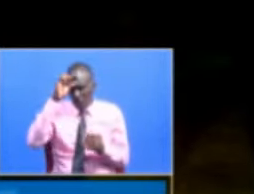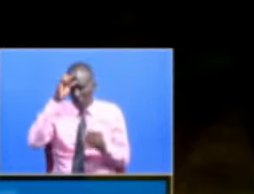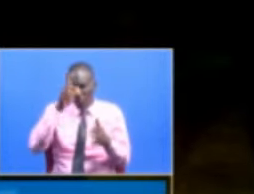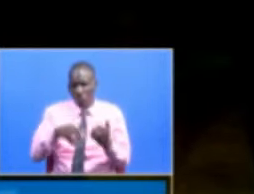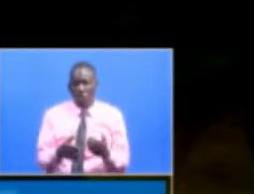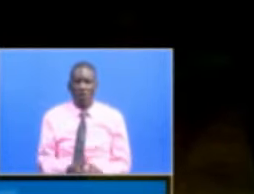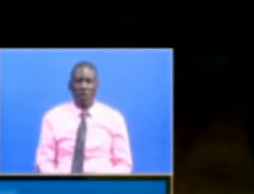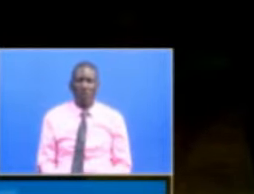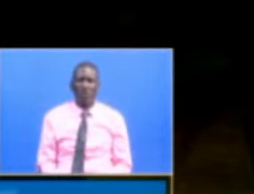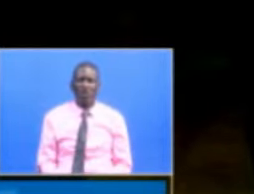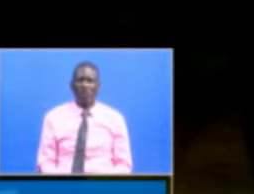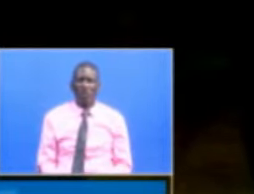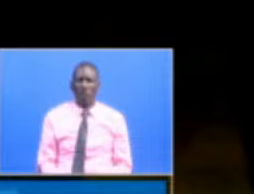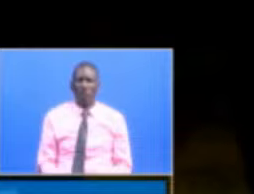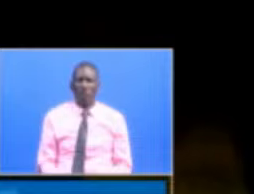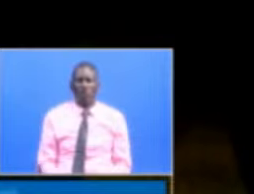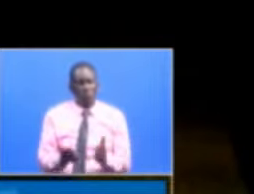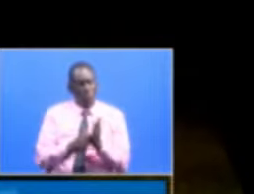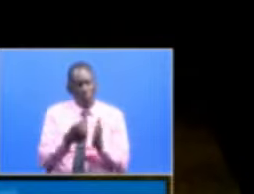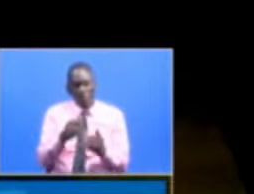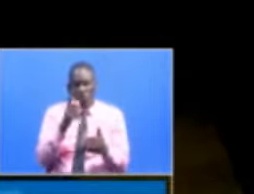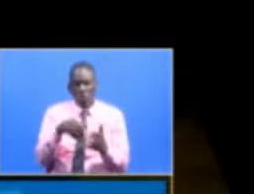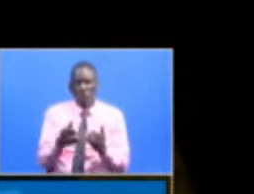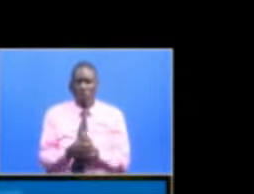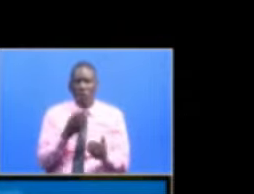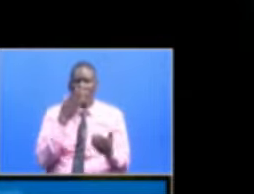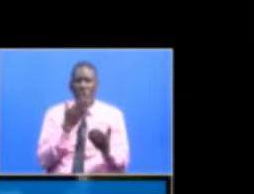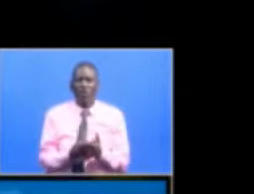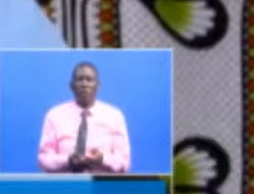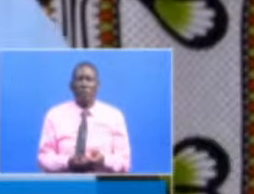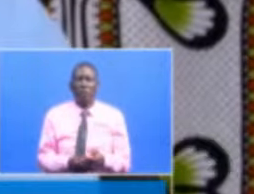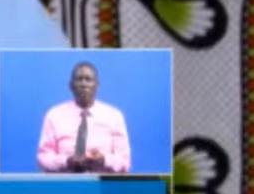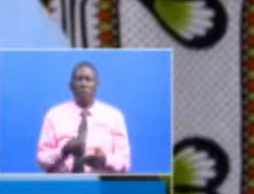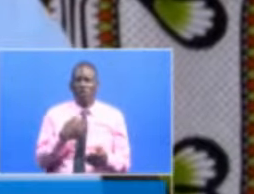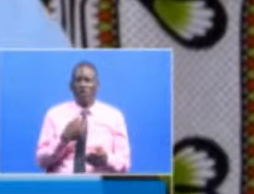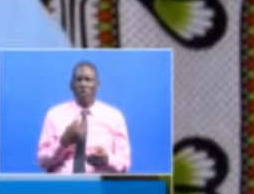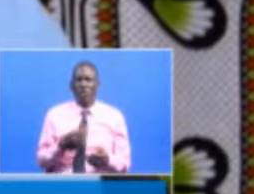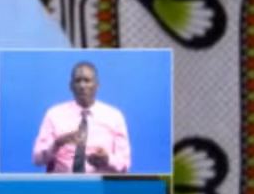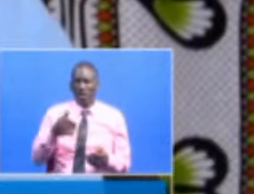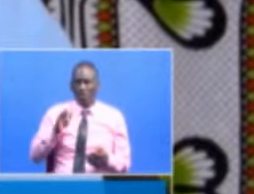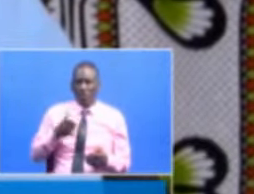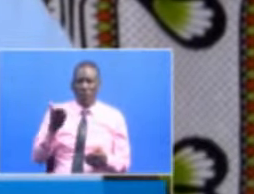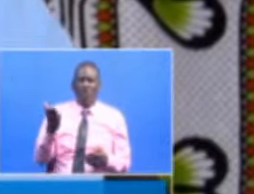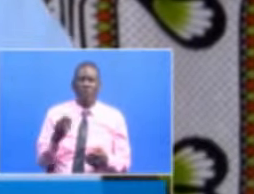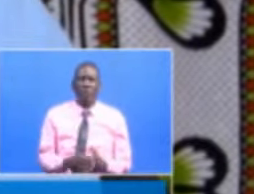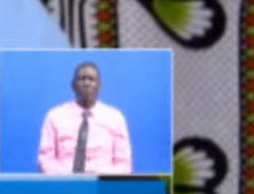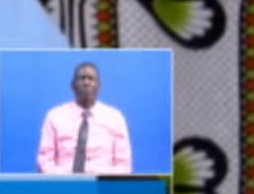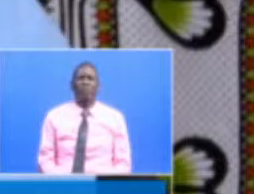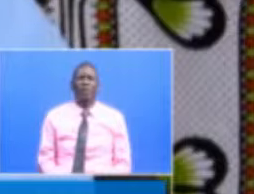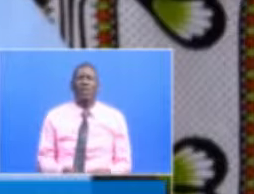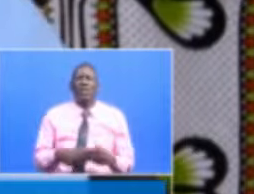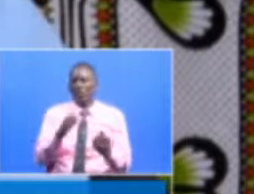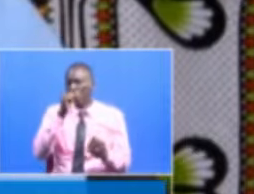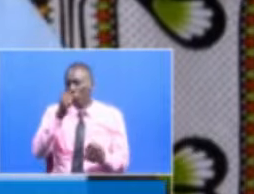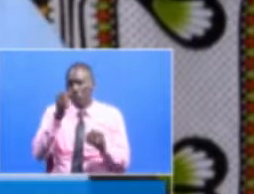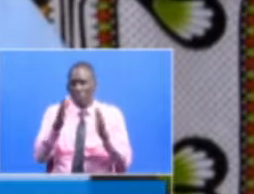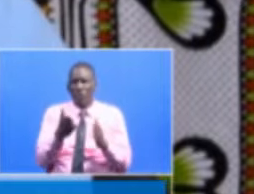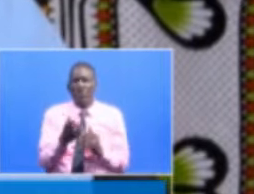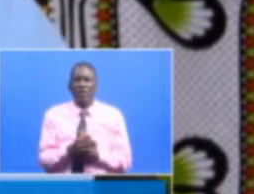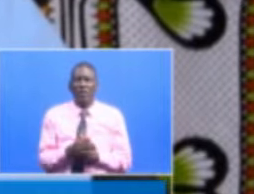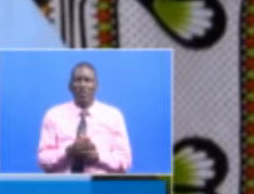ni pesa hakuna mwaninini. Sawa, sawa, asante. Kuna nyuma, nishie microphone.